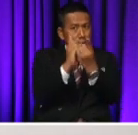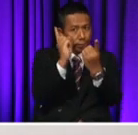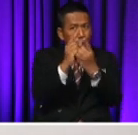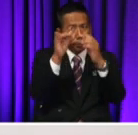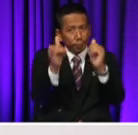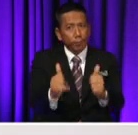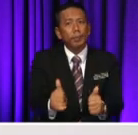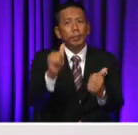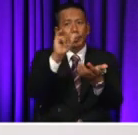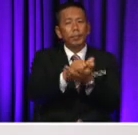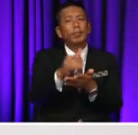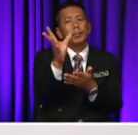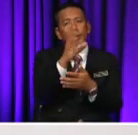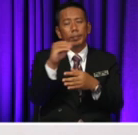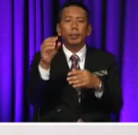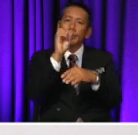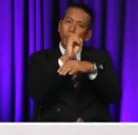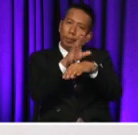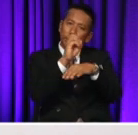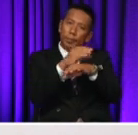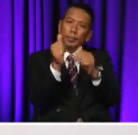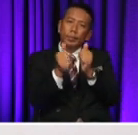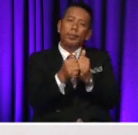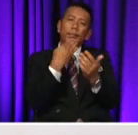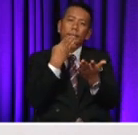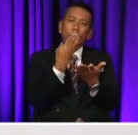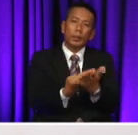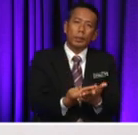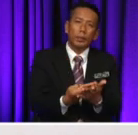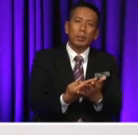ahli tersebut dan kita menegur dengan berhemat